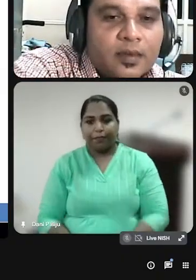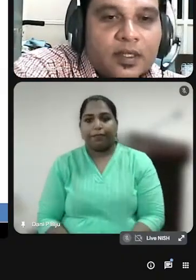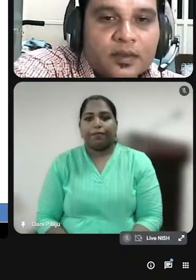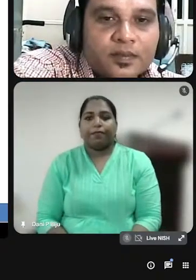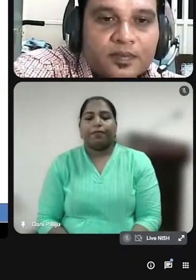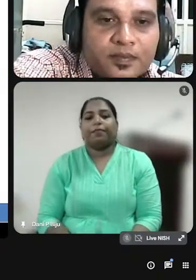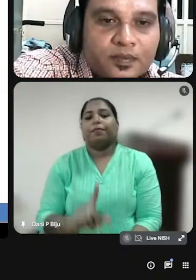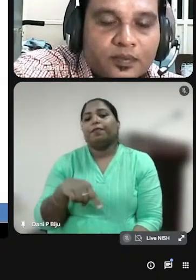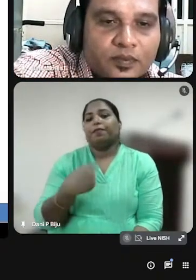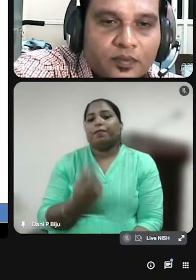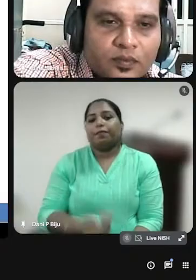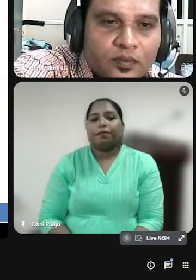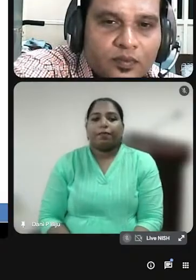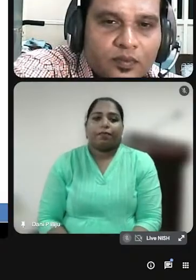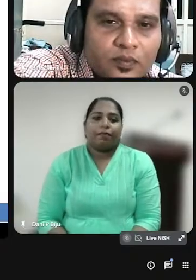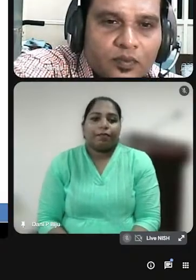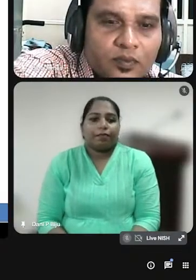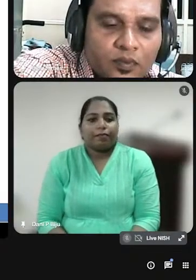നെക്സ്റ്റ് സ്ലൈഡ് പ്ലീസ്.